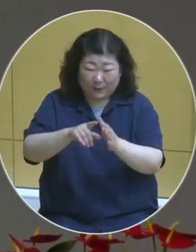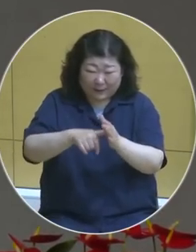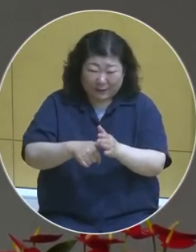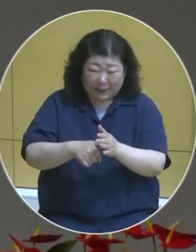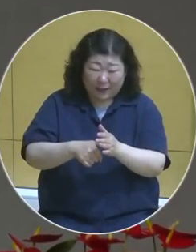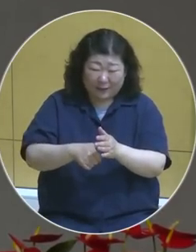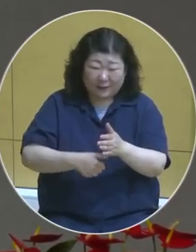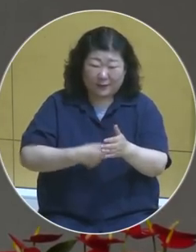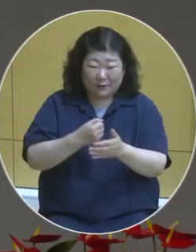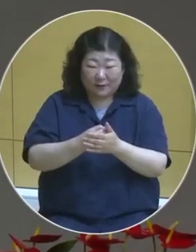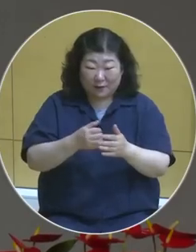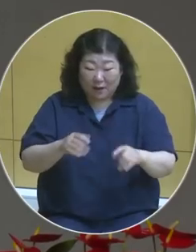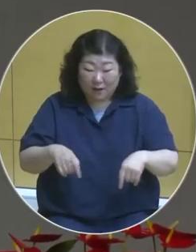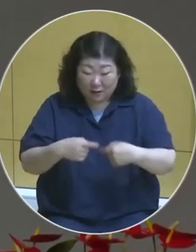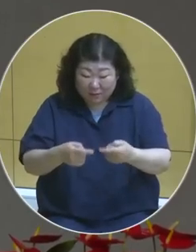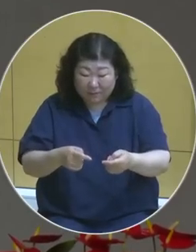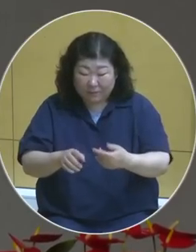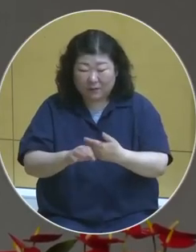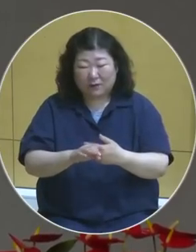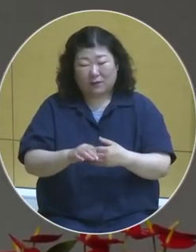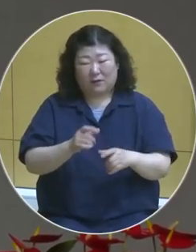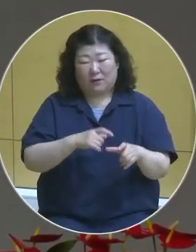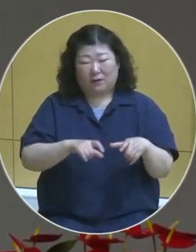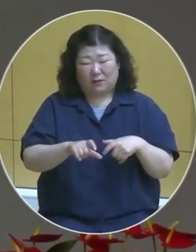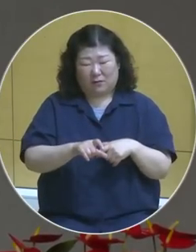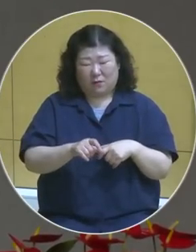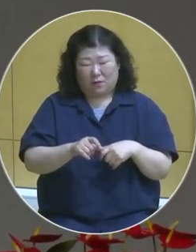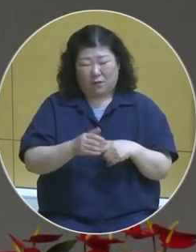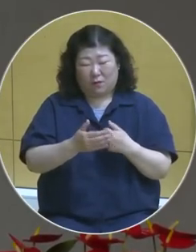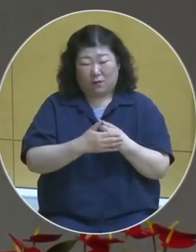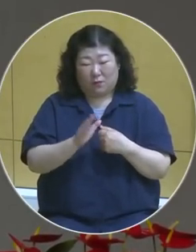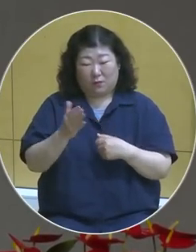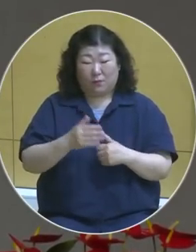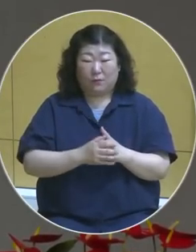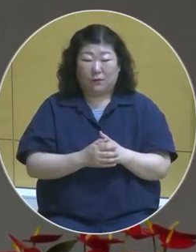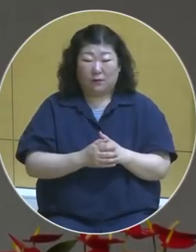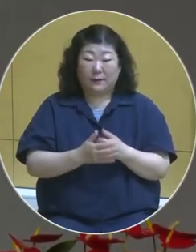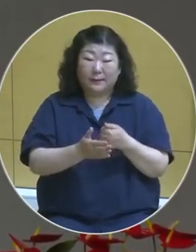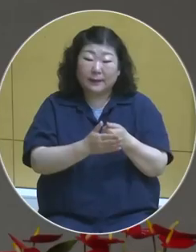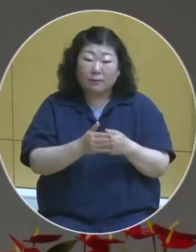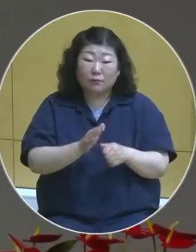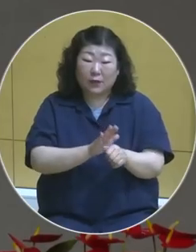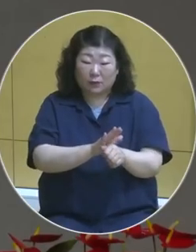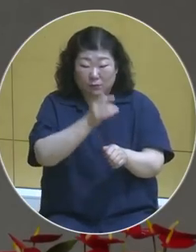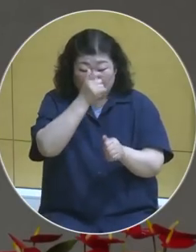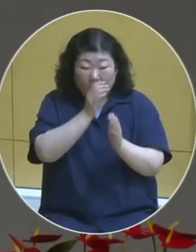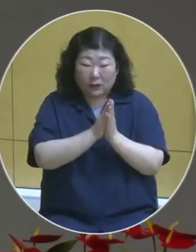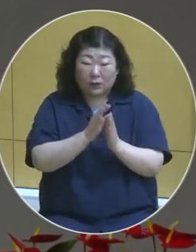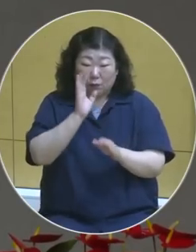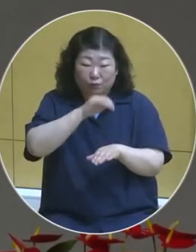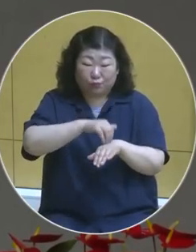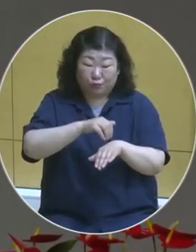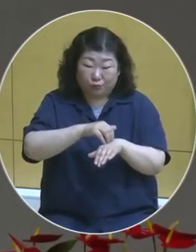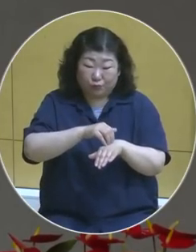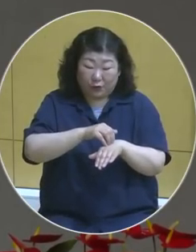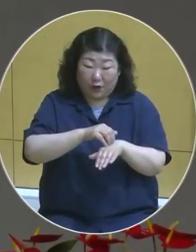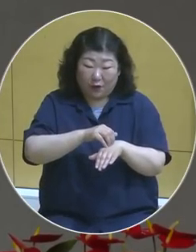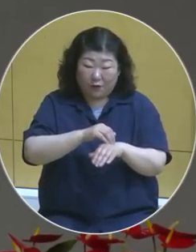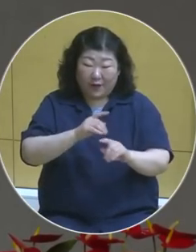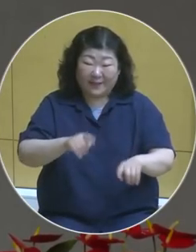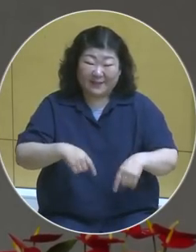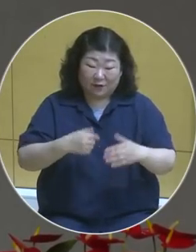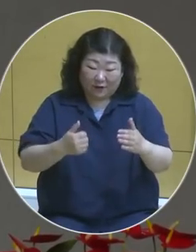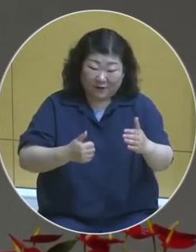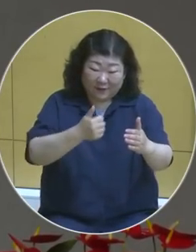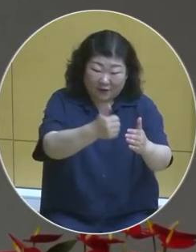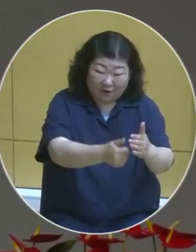도움이 됩니다. 그래서 중보기도 훈련 아니면 나로 하여금 나를 내 던지는 거예요. 기도 속에 나를 던지는 거예요.